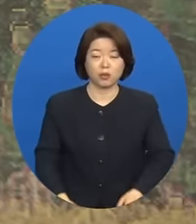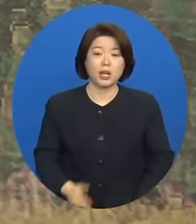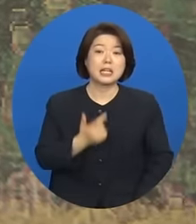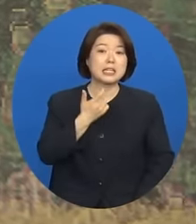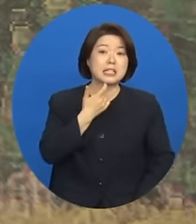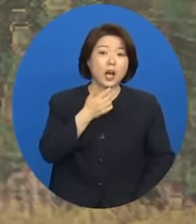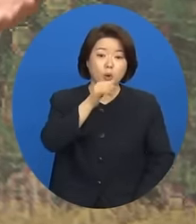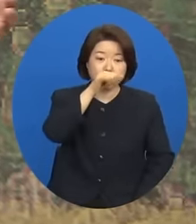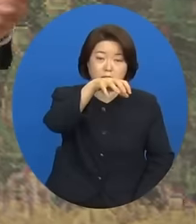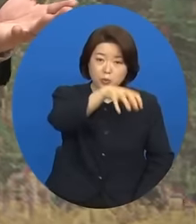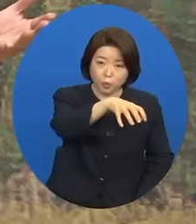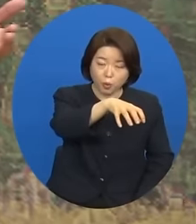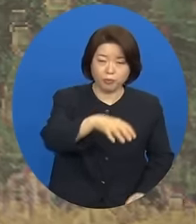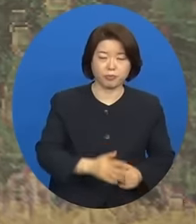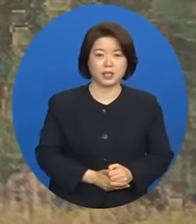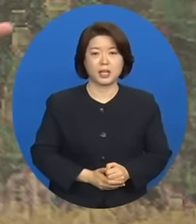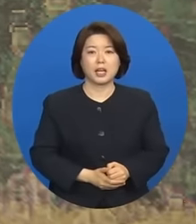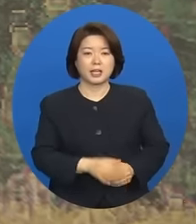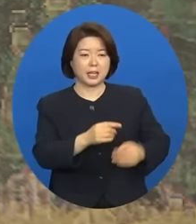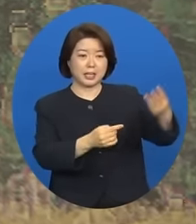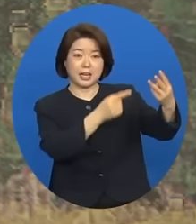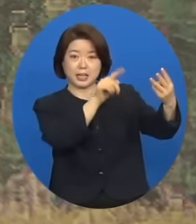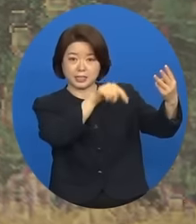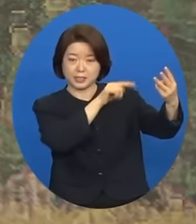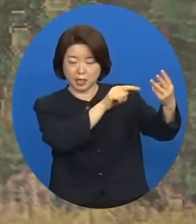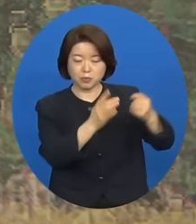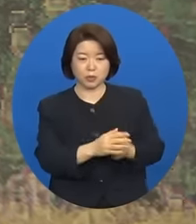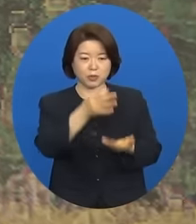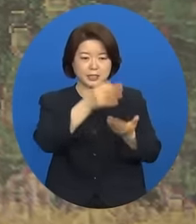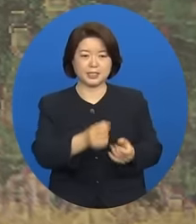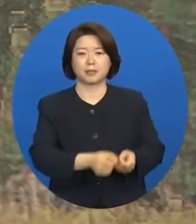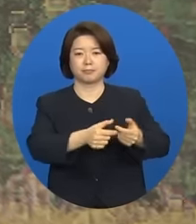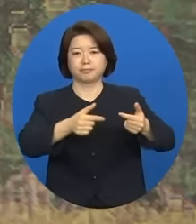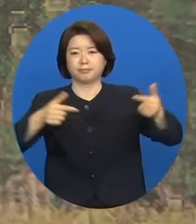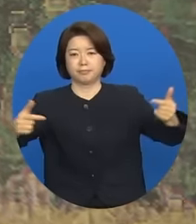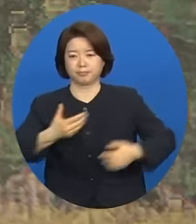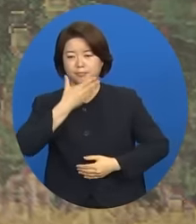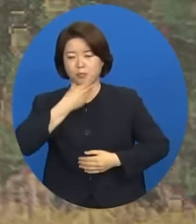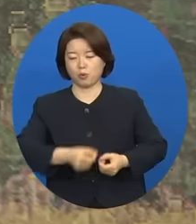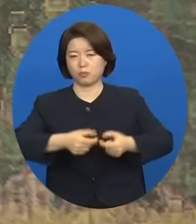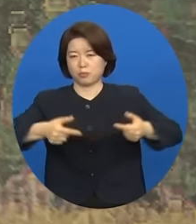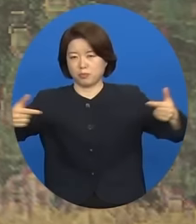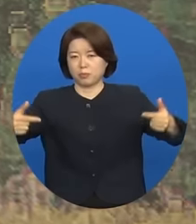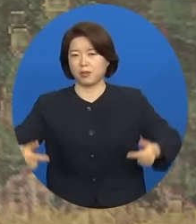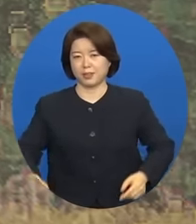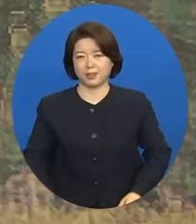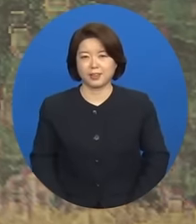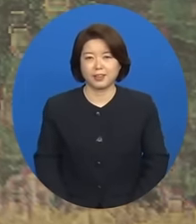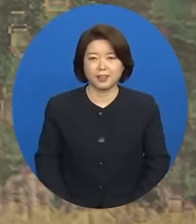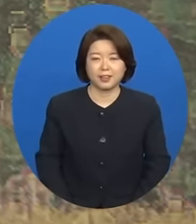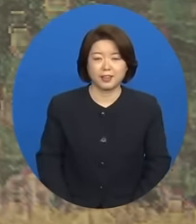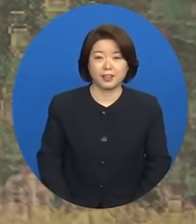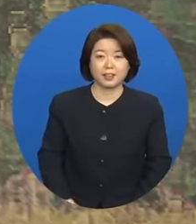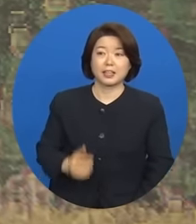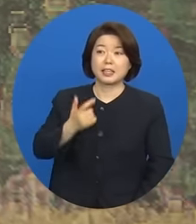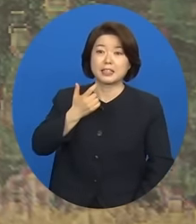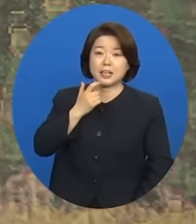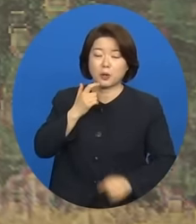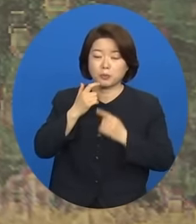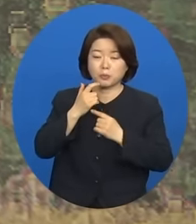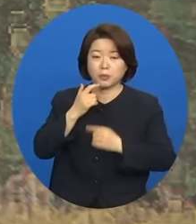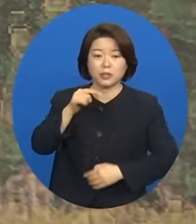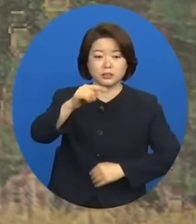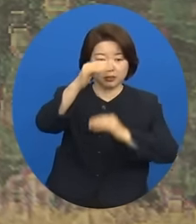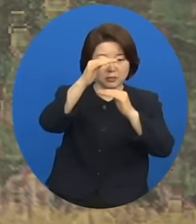라반의 이 재산이 늘어나고 잘 되게 되어지는 복이 있게 된 것이죠. 그리고 야곱도 그 사실을